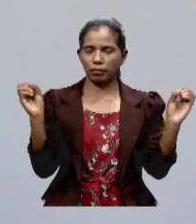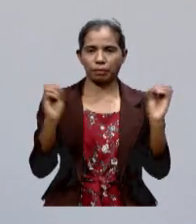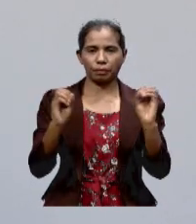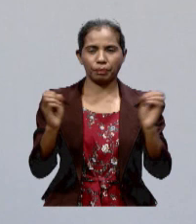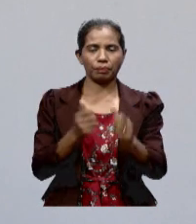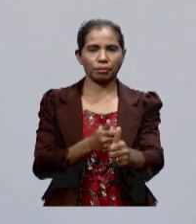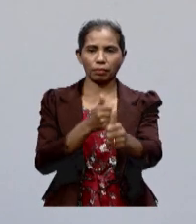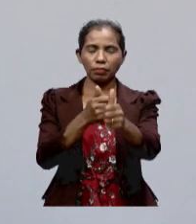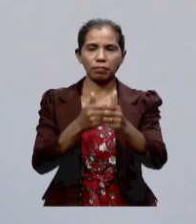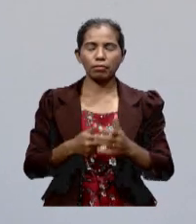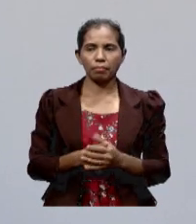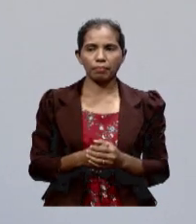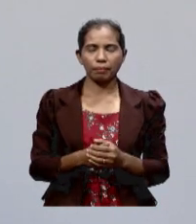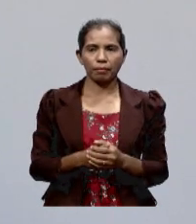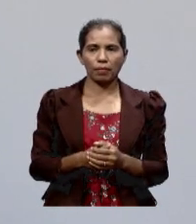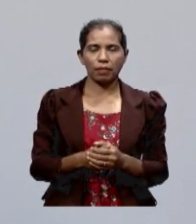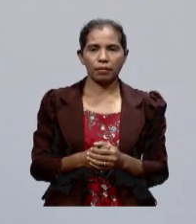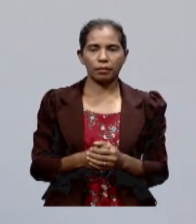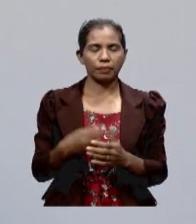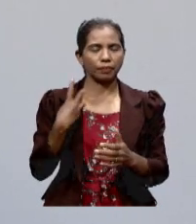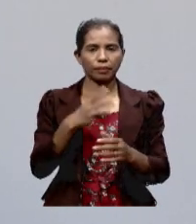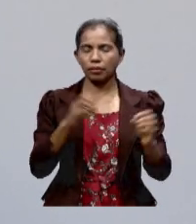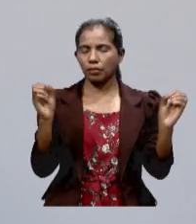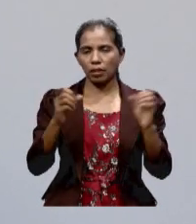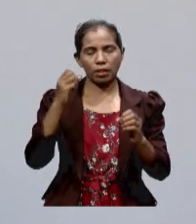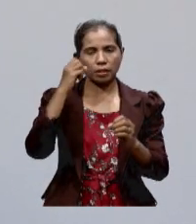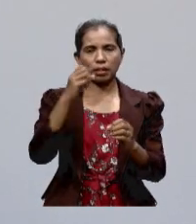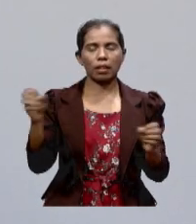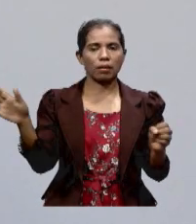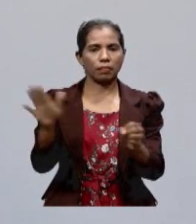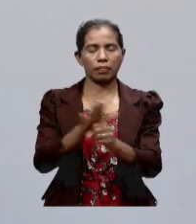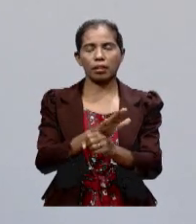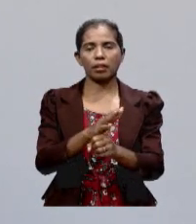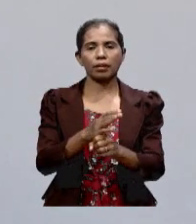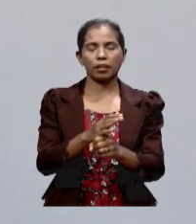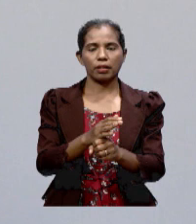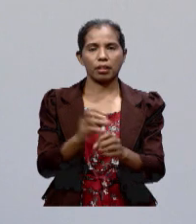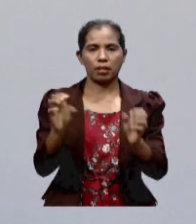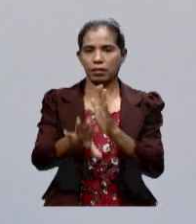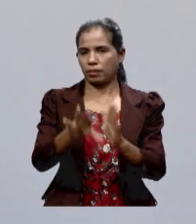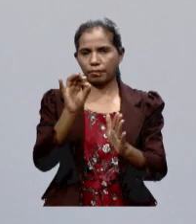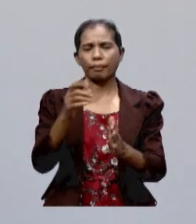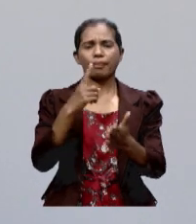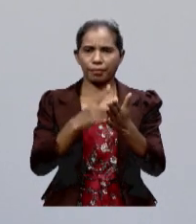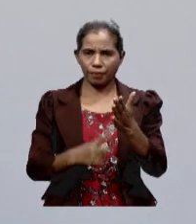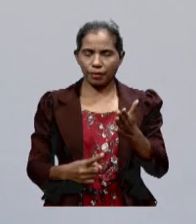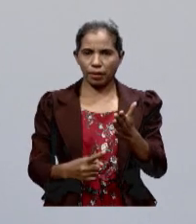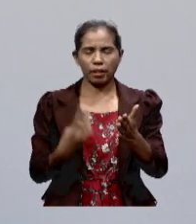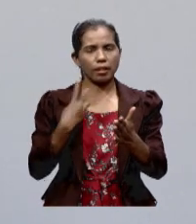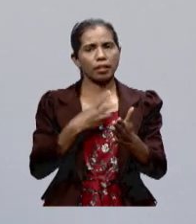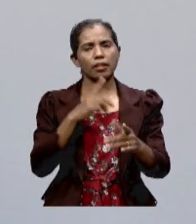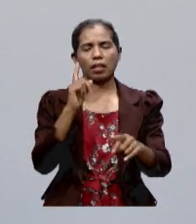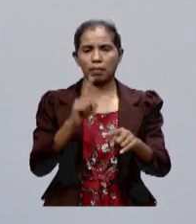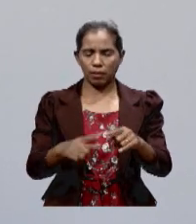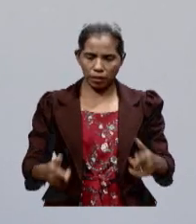iha kobolizasau ne ita la kompete la heta. Ne saira mak ita la bele mori